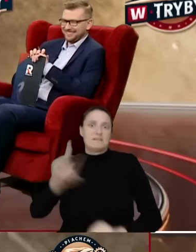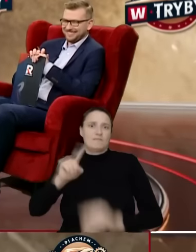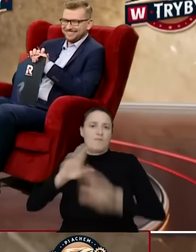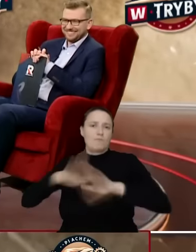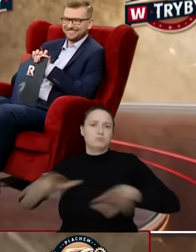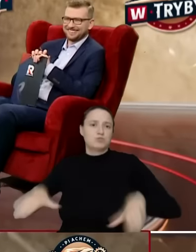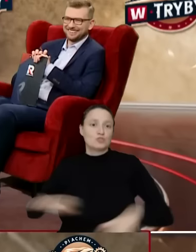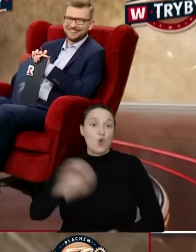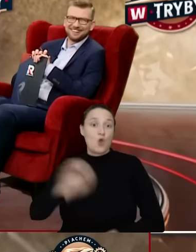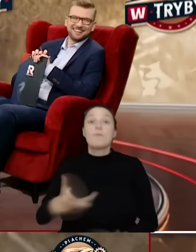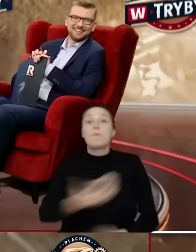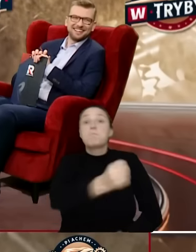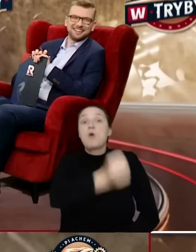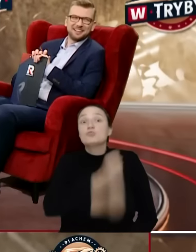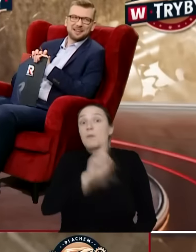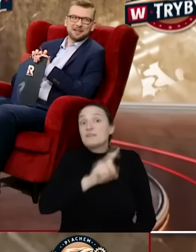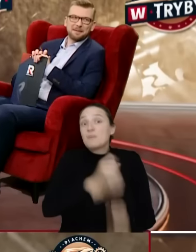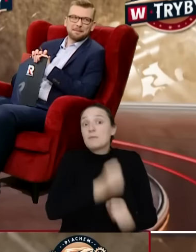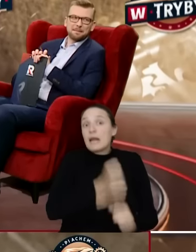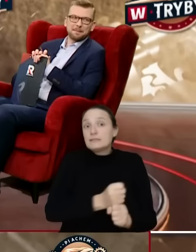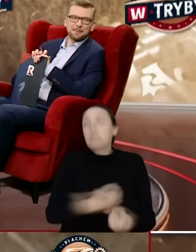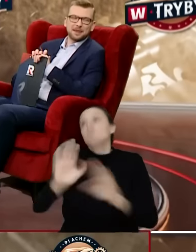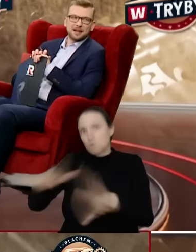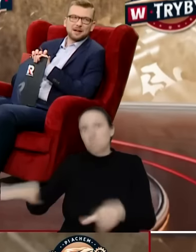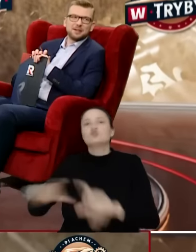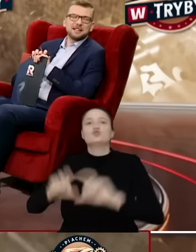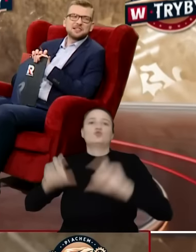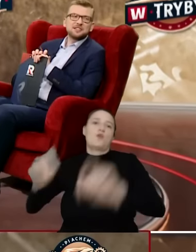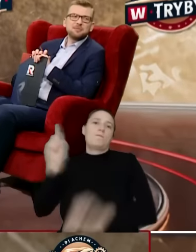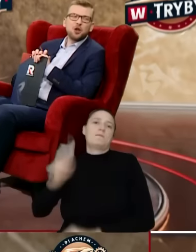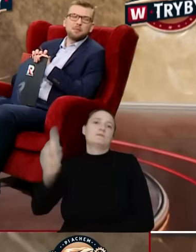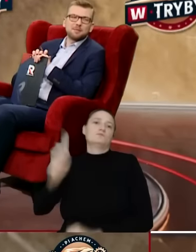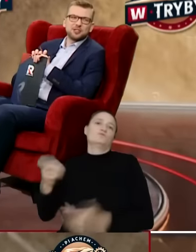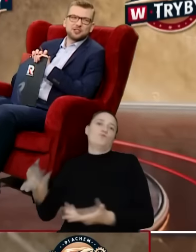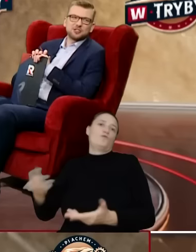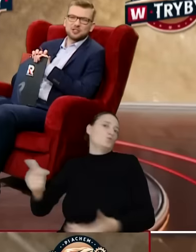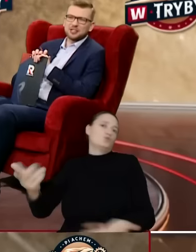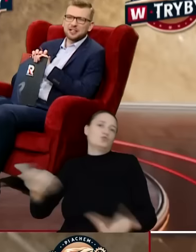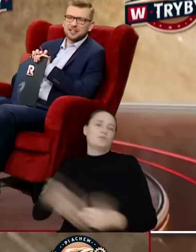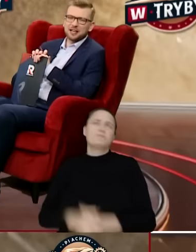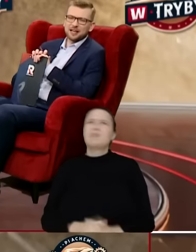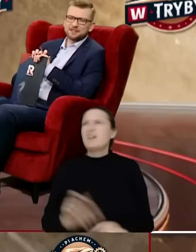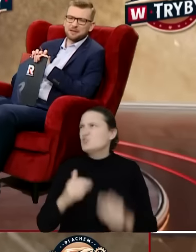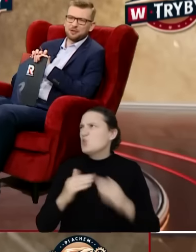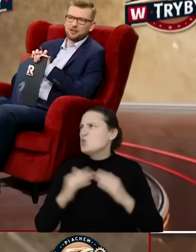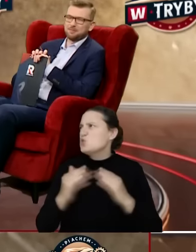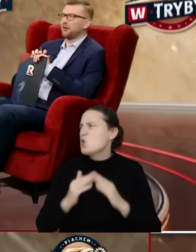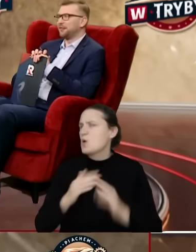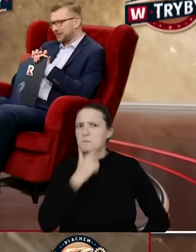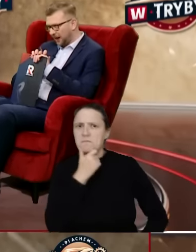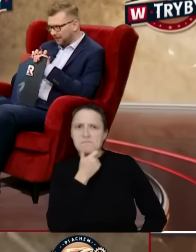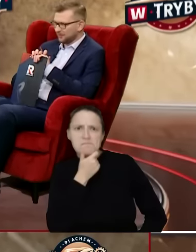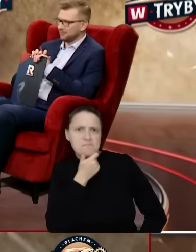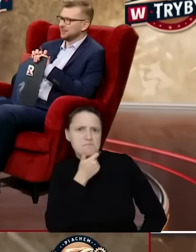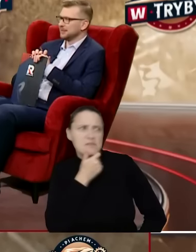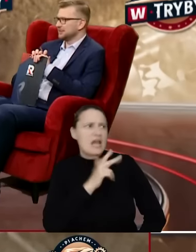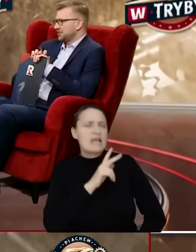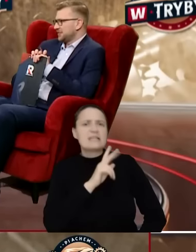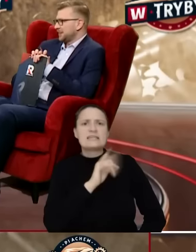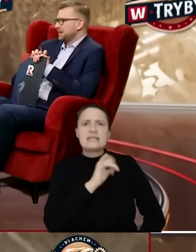jest państwowy, to i przedszkole jest państwowe, zwane publicznym, tak? No ale co z tym domem przecież Kingi Gajewskiej pod